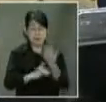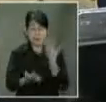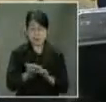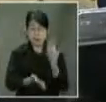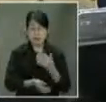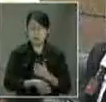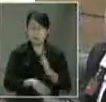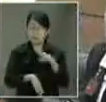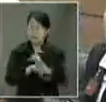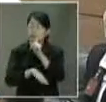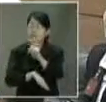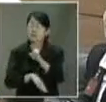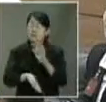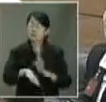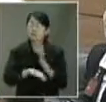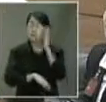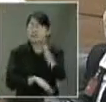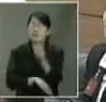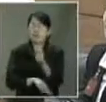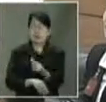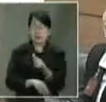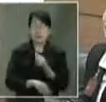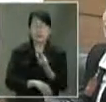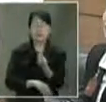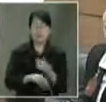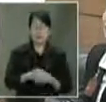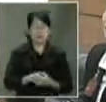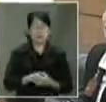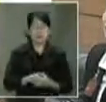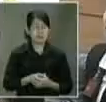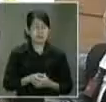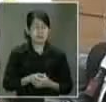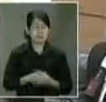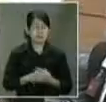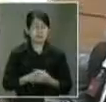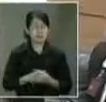รครับเม ื่ อ ใบ16บาทเดี๋ยวผมอาทิตย์หน้า ไอ้รูปการ์ตูนนี้ไม่เป็นไร